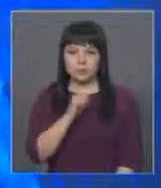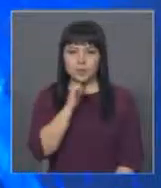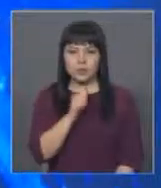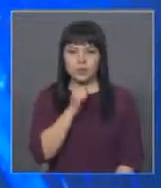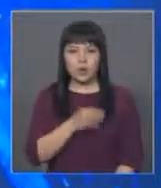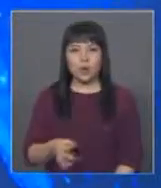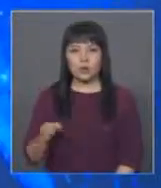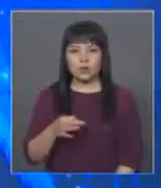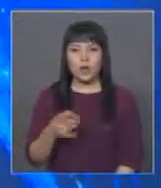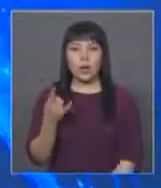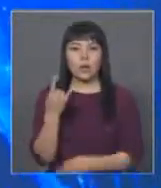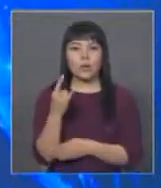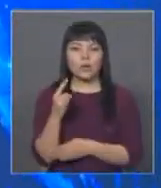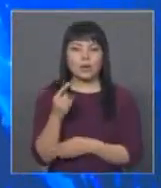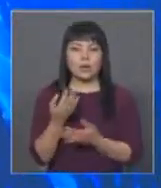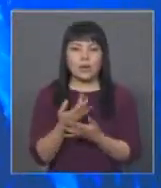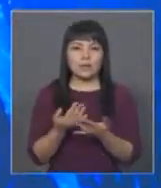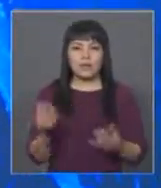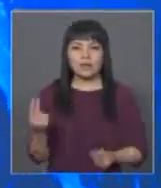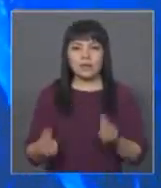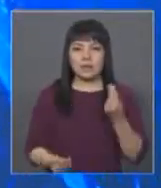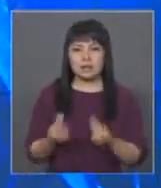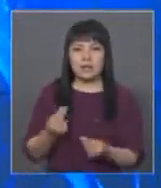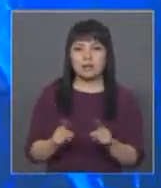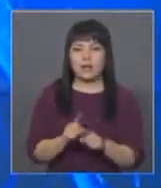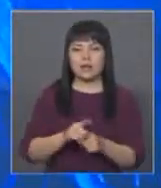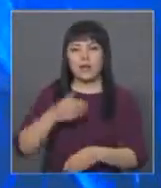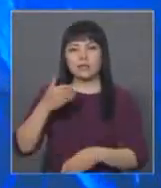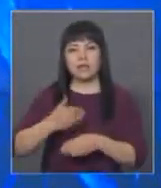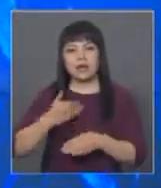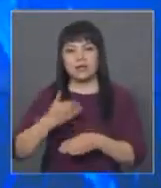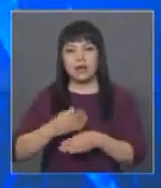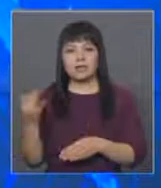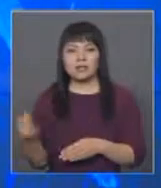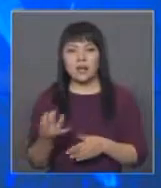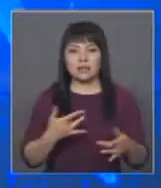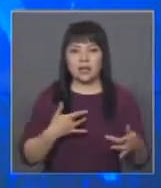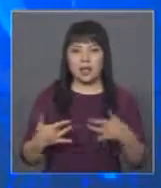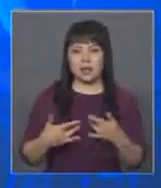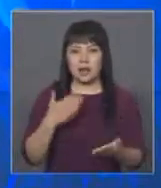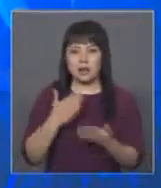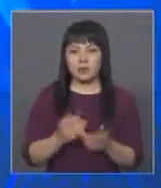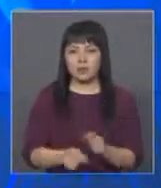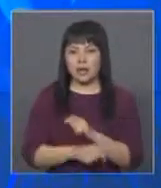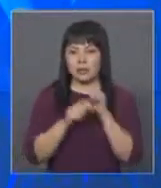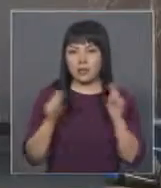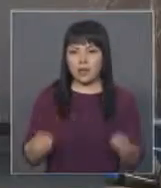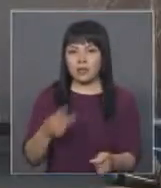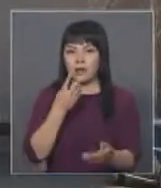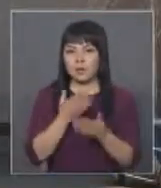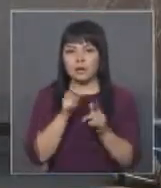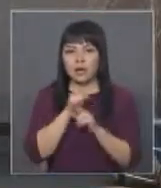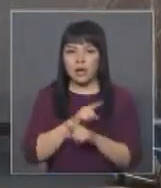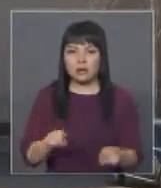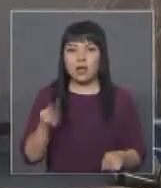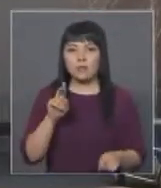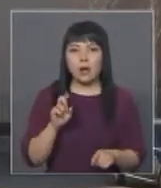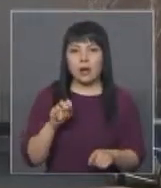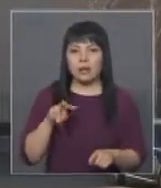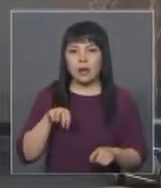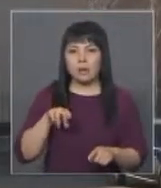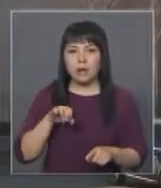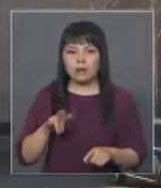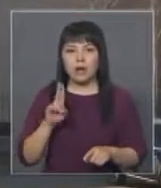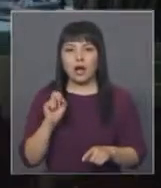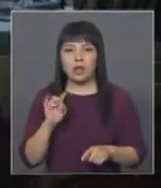Қостанай облысы Құршақ театры тұңғыш рет соғыс тақырыбында қойылым көрсетті. Өжеттілік пен қайсарлыққа үндейтін тың туынды «Балапан қаршыға»